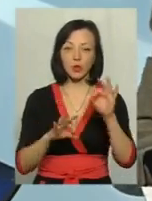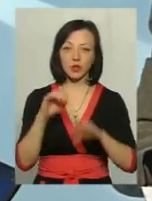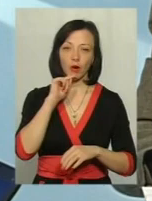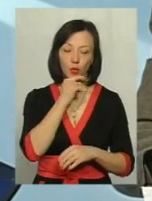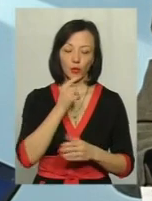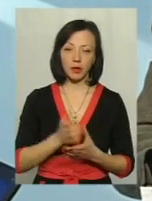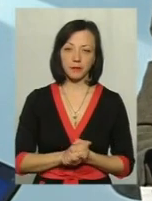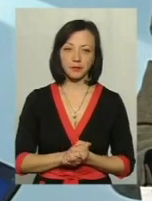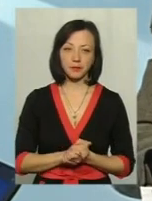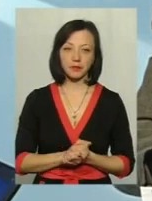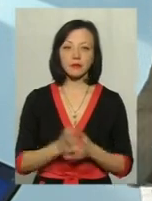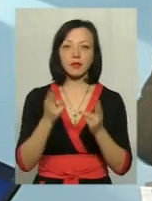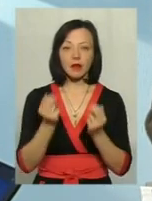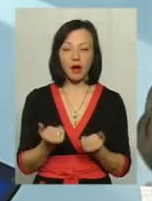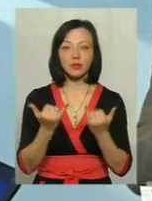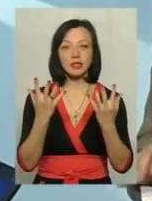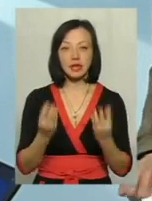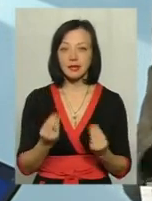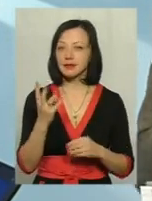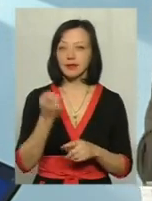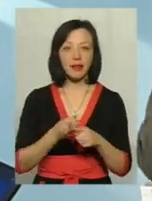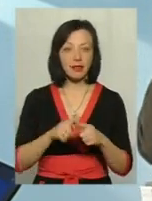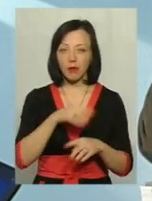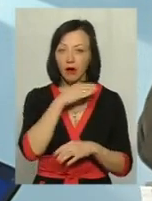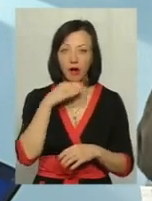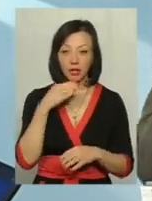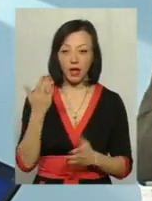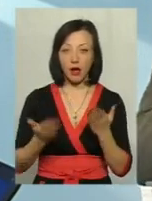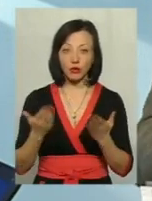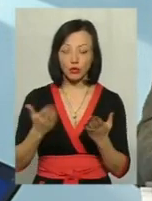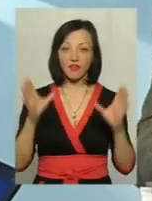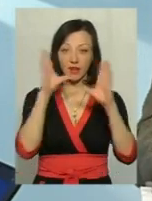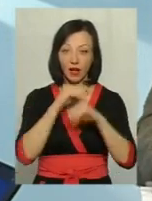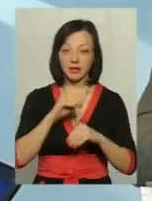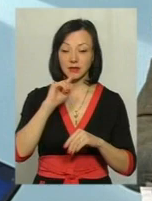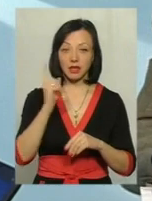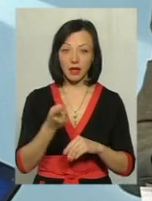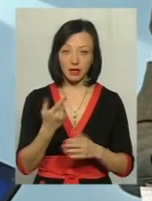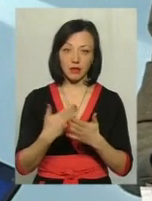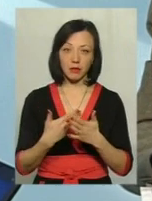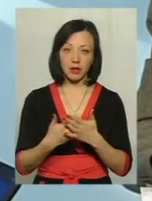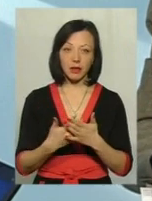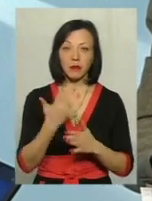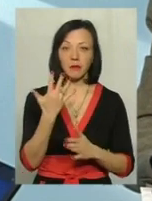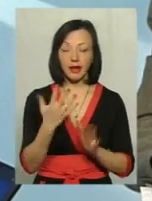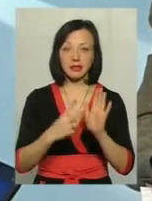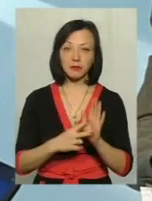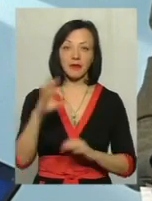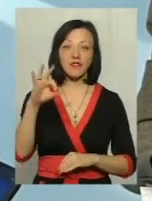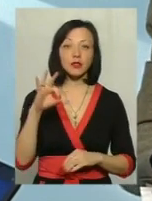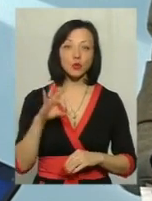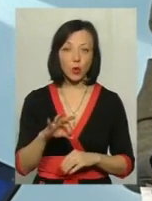цей. Так, на сьогодні ще це ще не є багато. Ну, якщо ми вдасться нам за рік вийти хоча б там